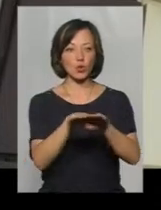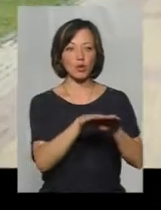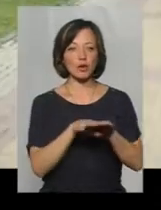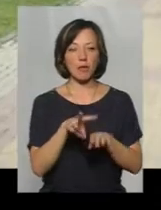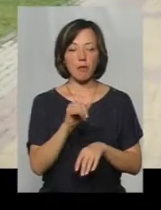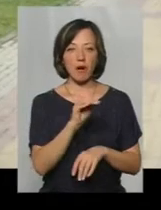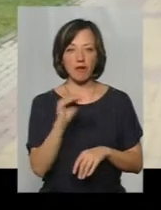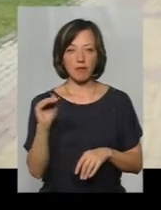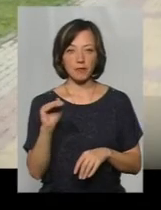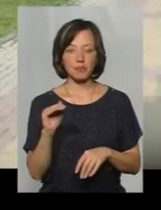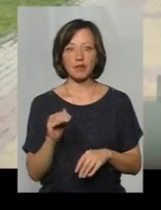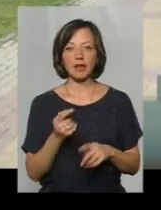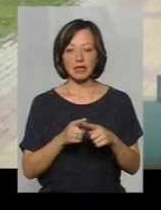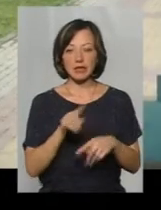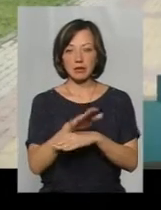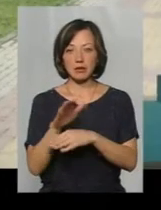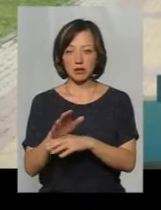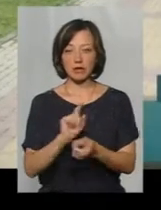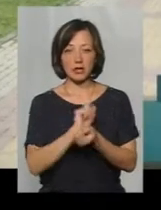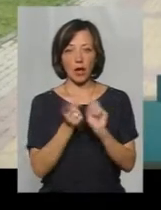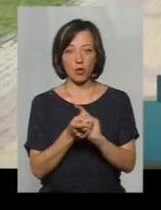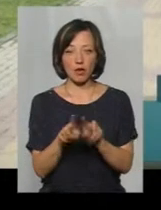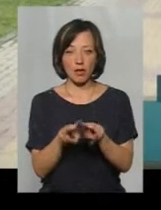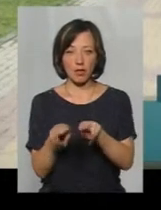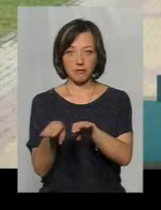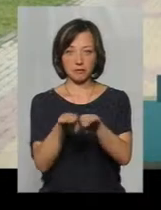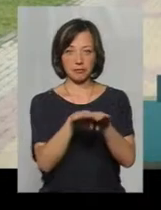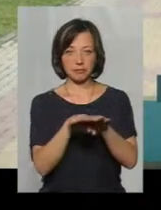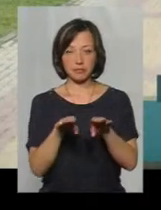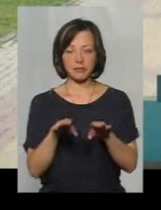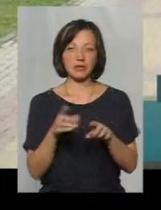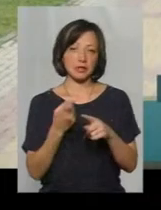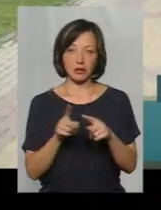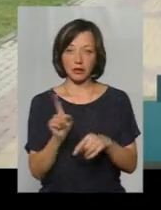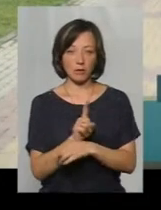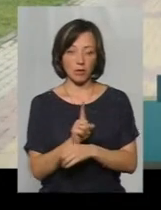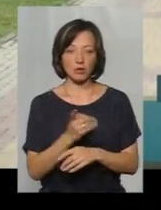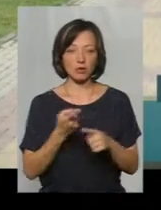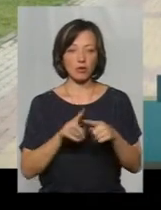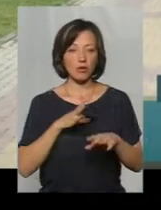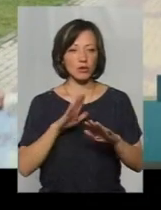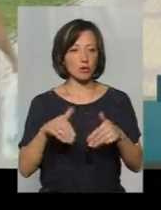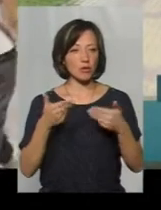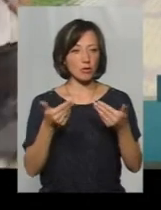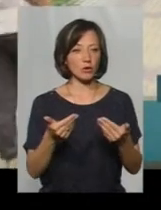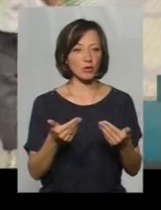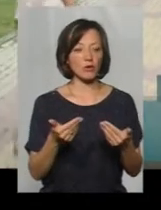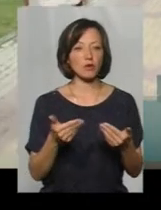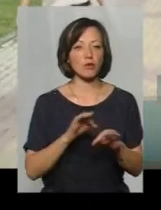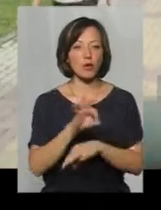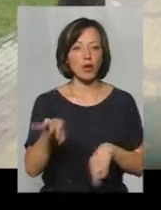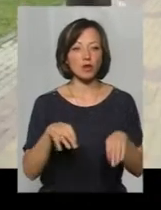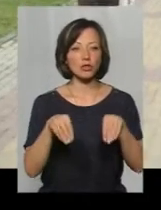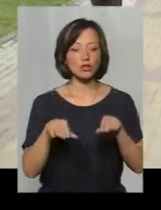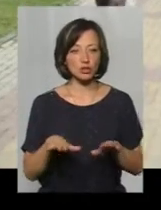мафів. Мафи стають однотипними, тобто це нормально, це було запропоновано якраз в проєкті